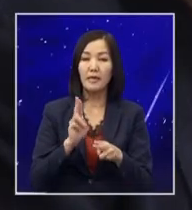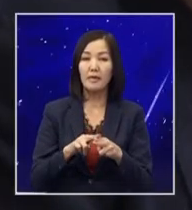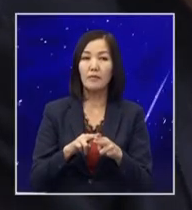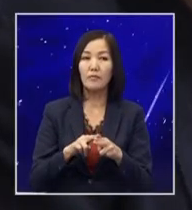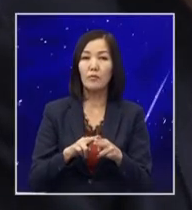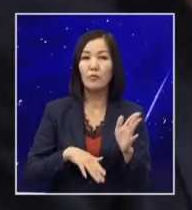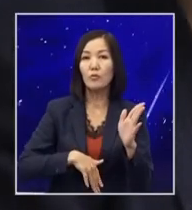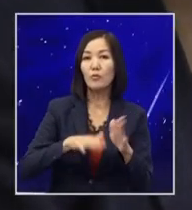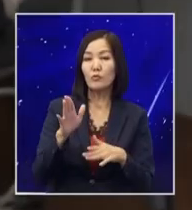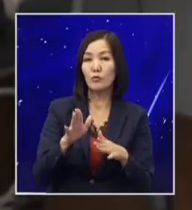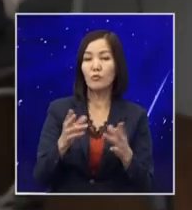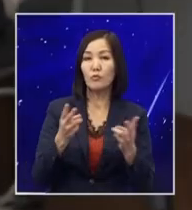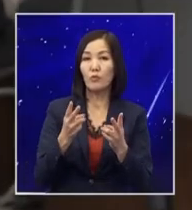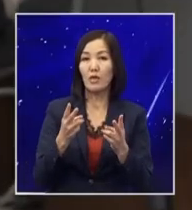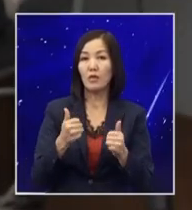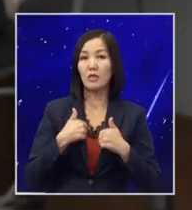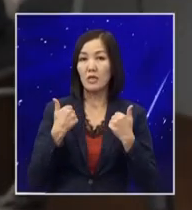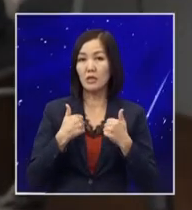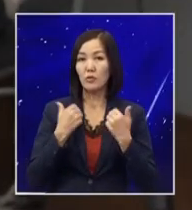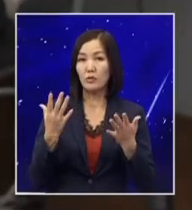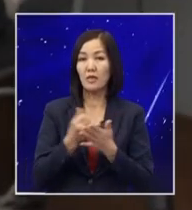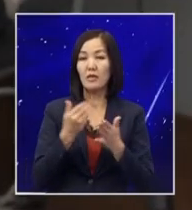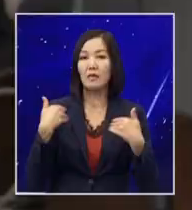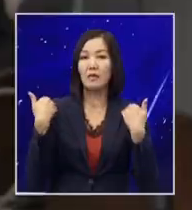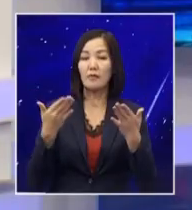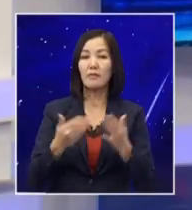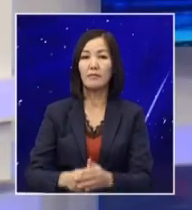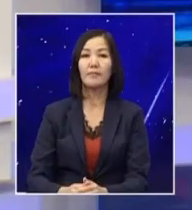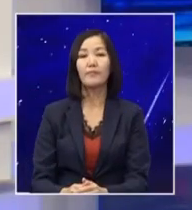из лучших должны. Барлығыңызға сәттілік тілеймін.